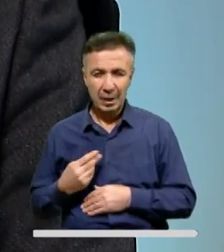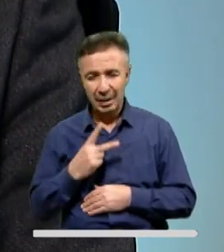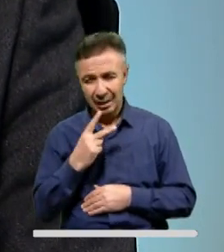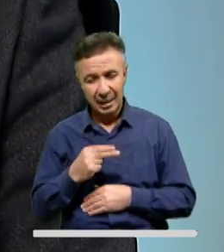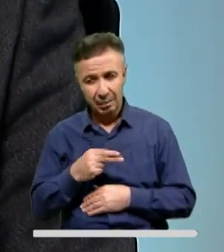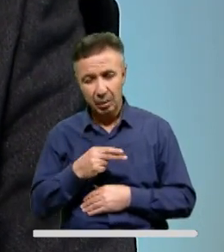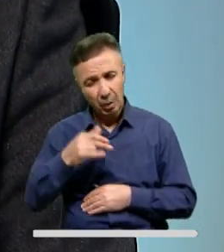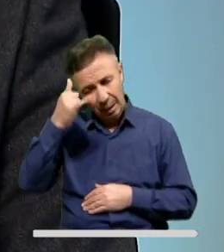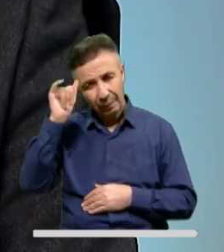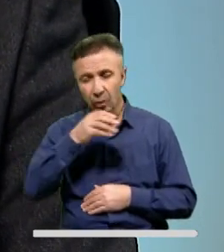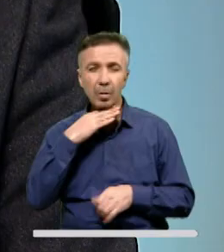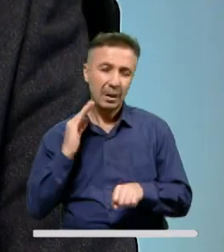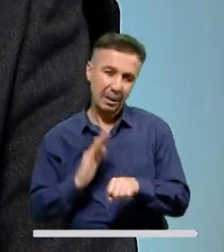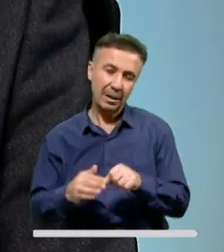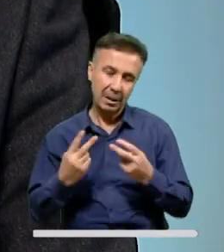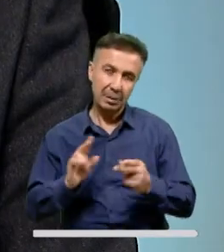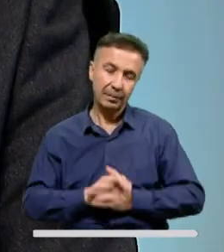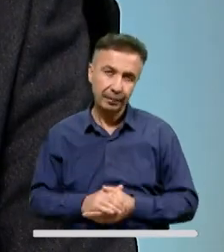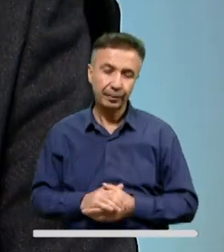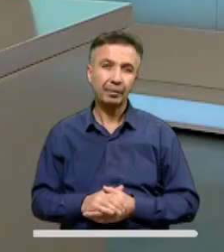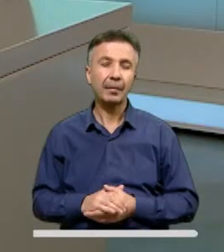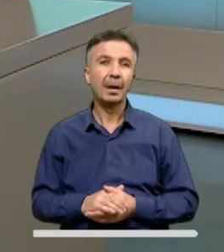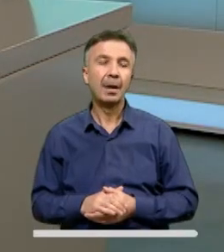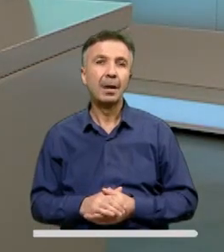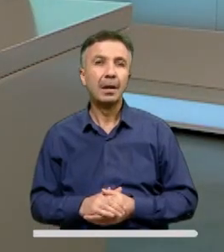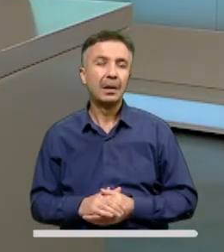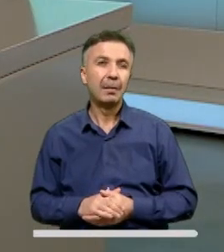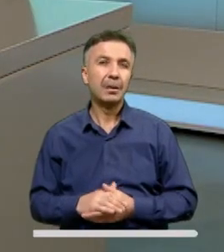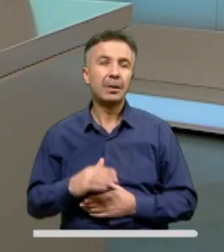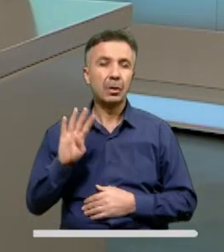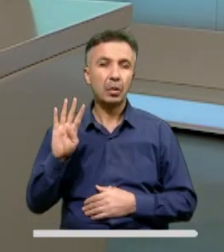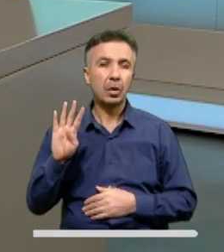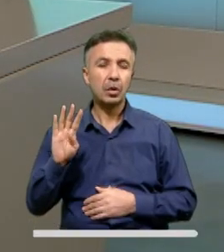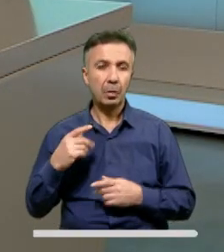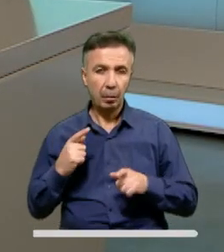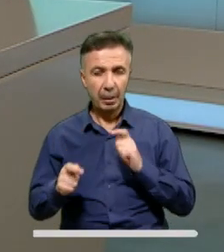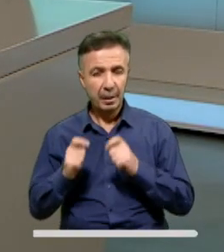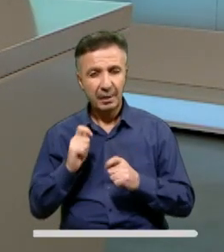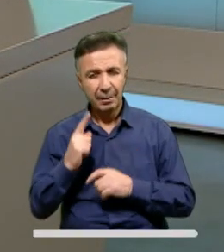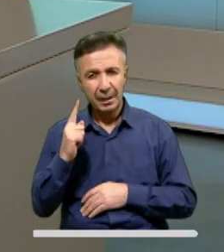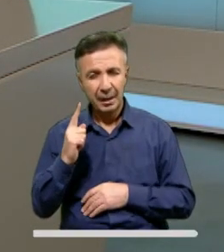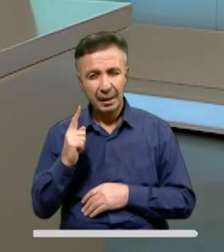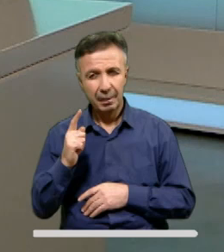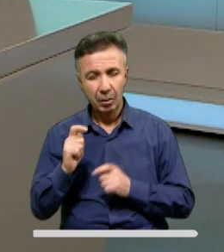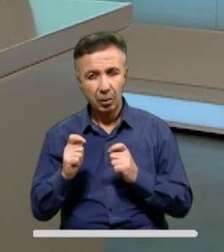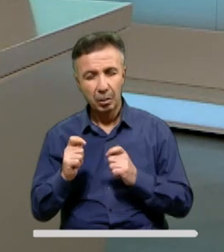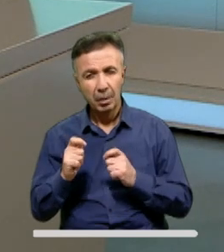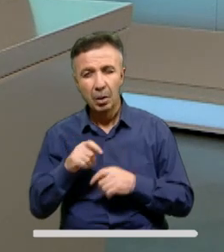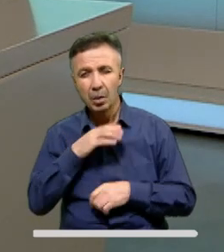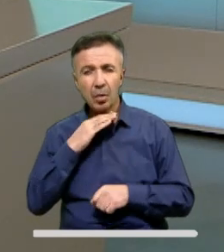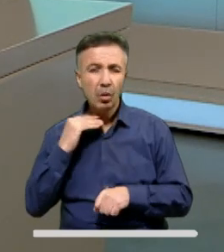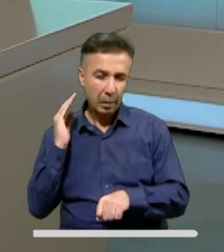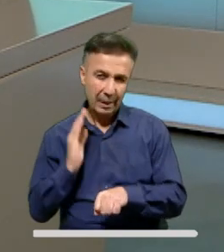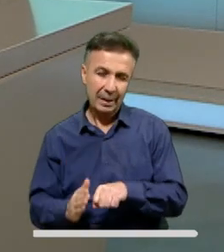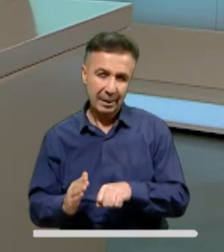kurban edilmesinde bir sakınca olmaz. Diyelim ki bir dört memesi vardı hocam, bir tanesi köreldi mesela. O zaman o kurban edilir. Eyvallah